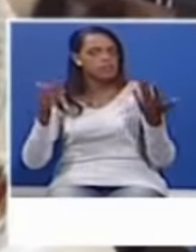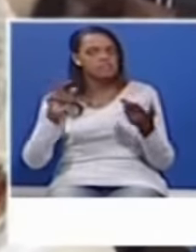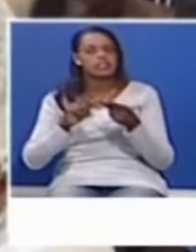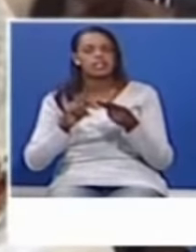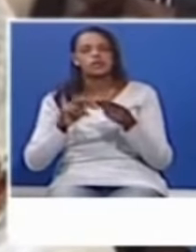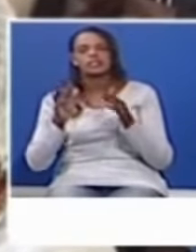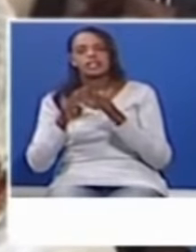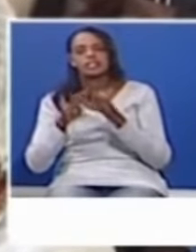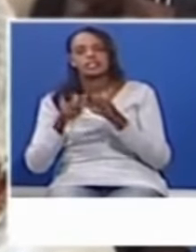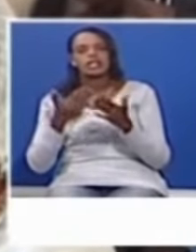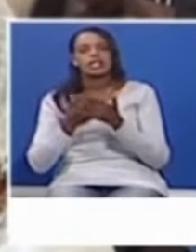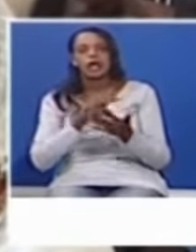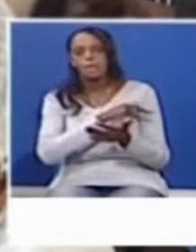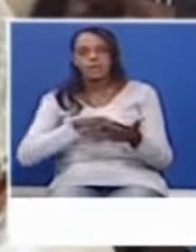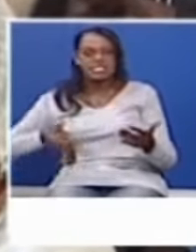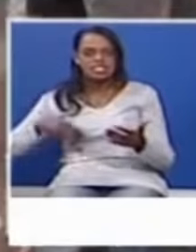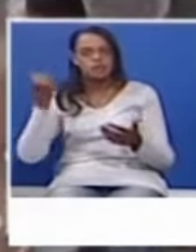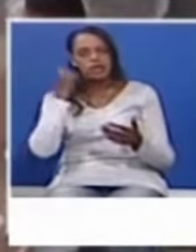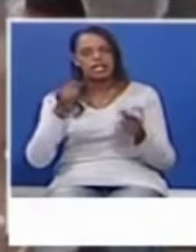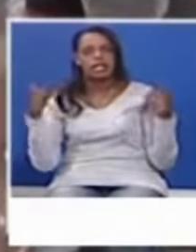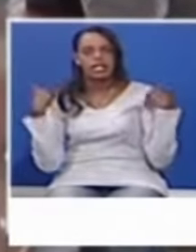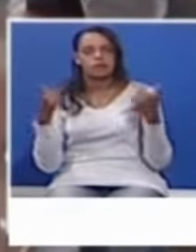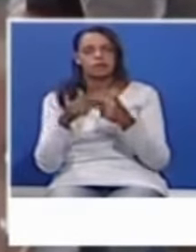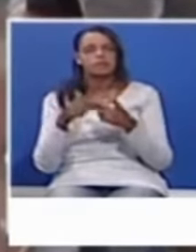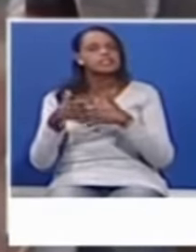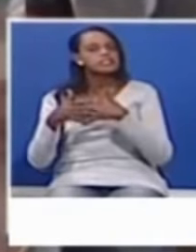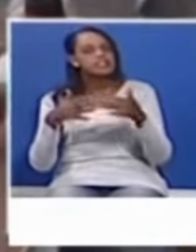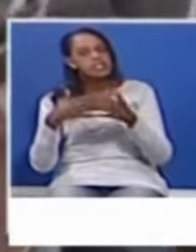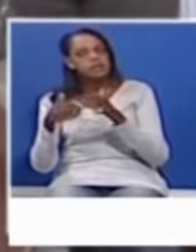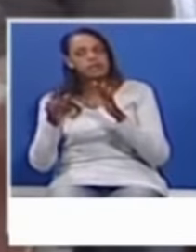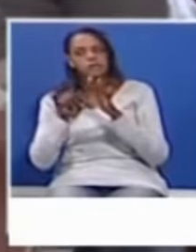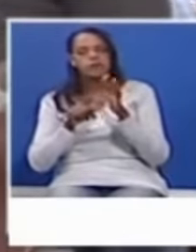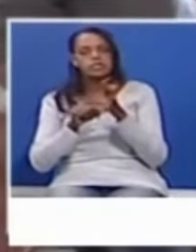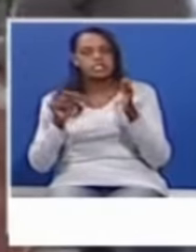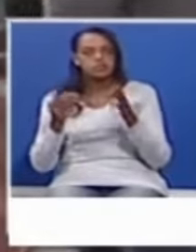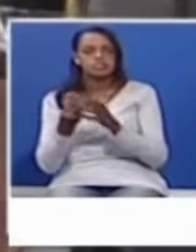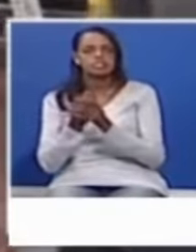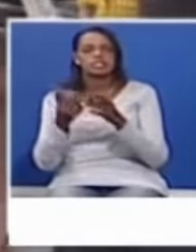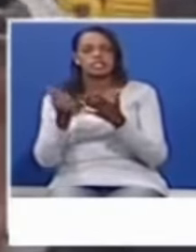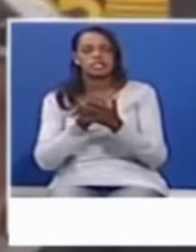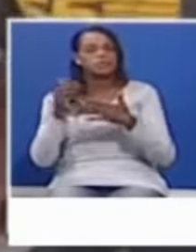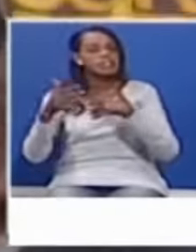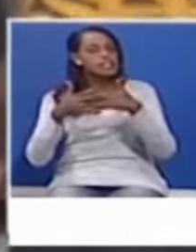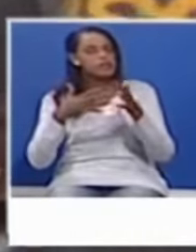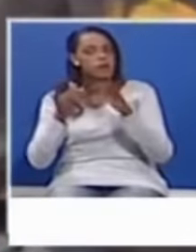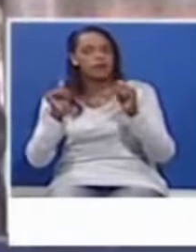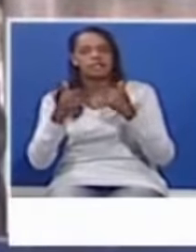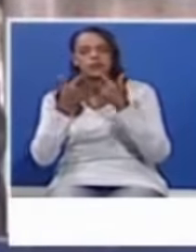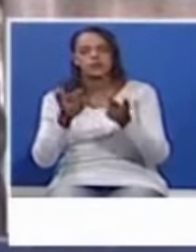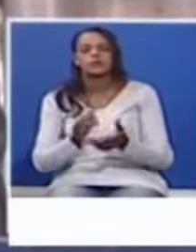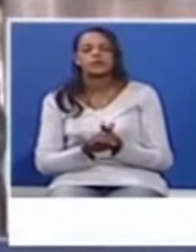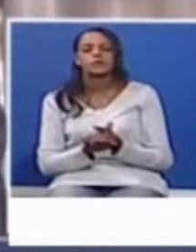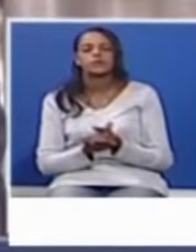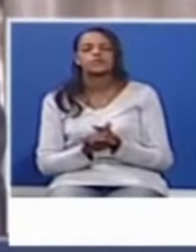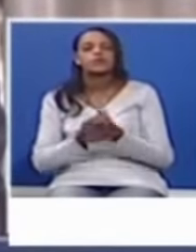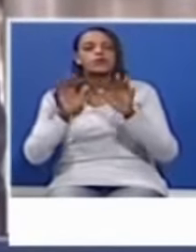ካልኦት ዓድታት ካብ ሚኒስትሪ መሬት ማይን ኣከባብን ዝተወድአ ዝተኸለለ ውጥን ምስ ተረከበ ከካይዳ ምዃነን ገሊፁ